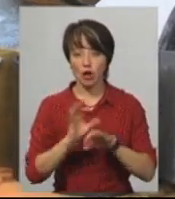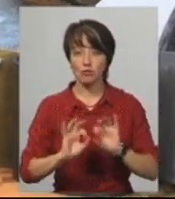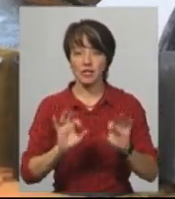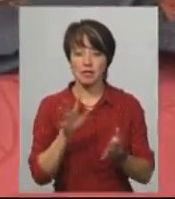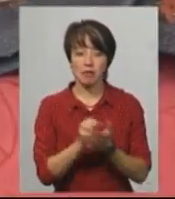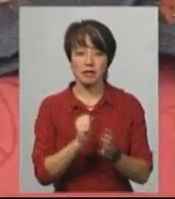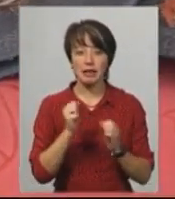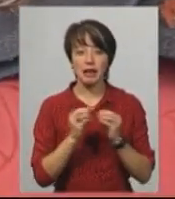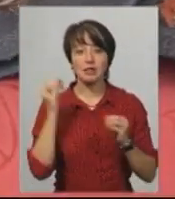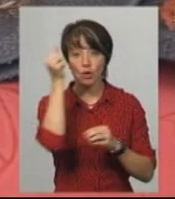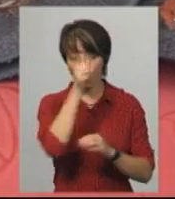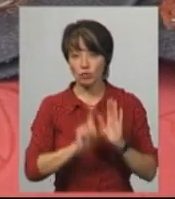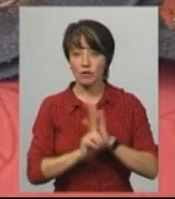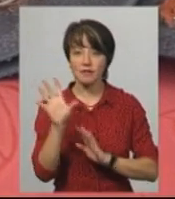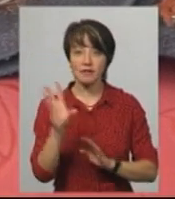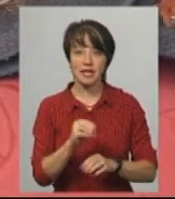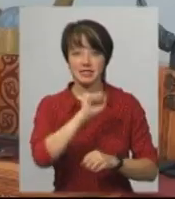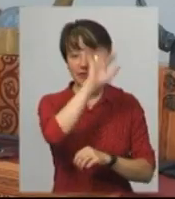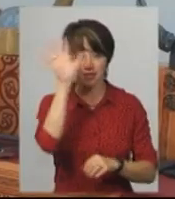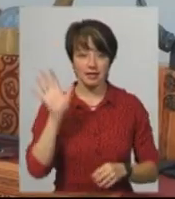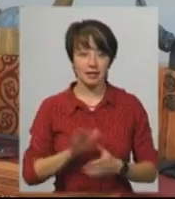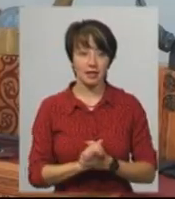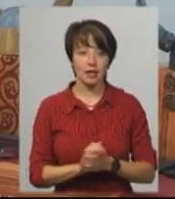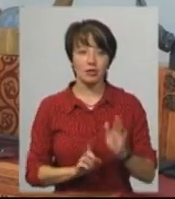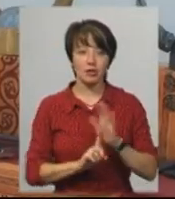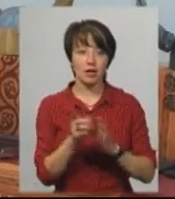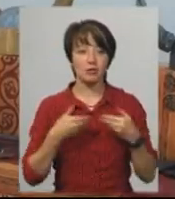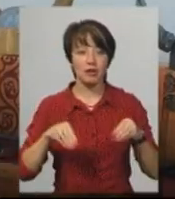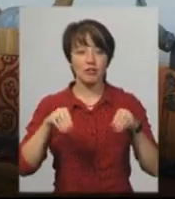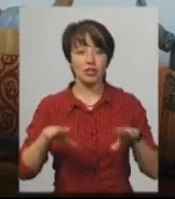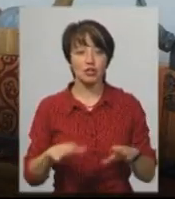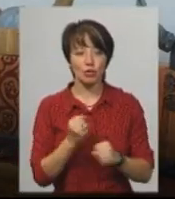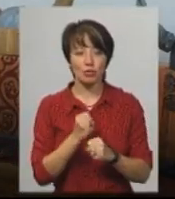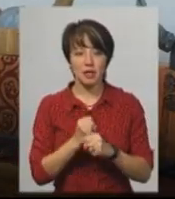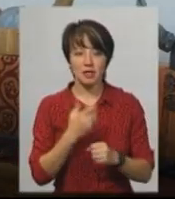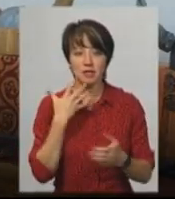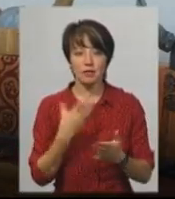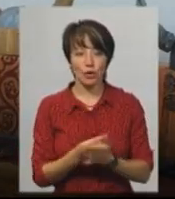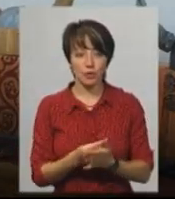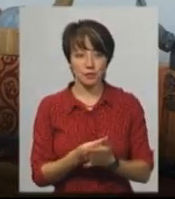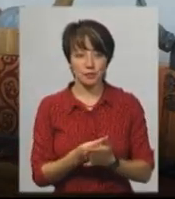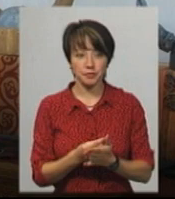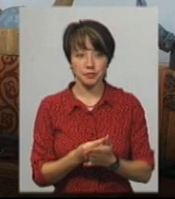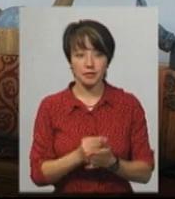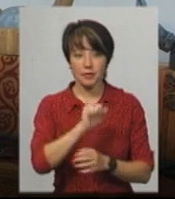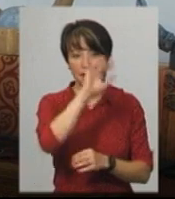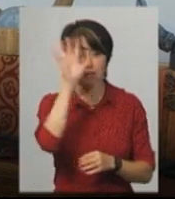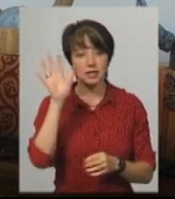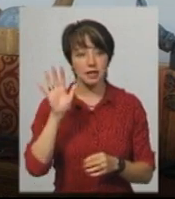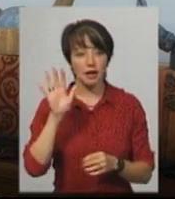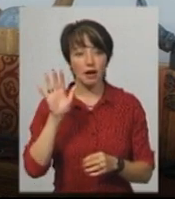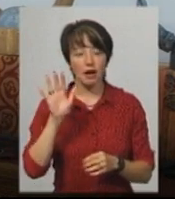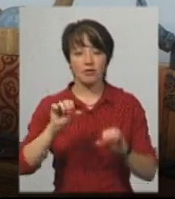цим 10 років, а розпочалось усе з весілля. Спочатку ми вирішили зробити своє весілля